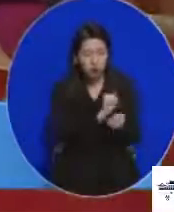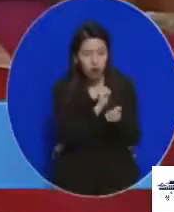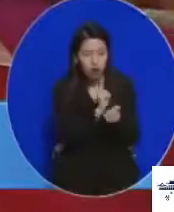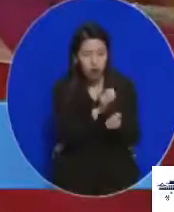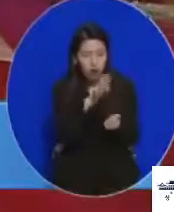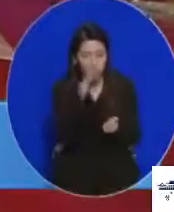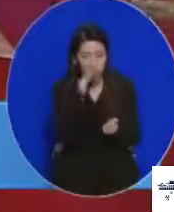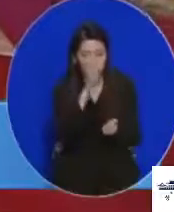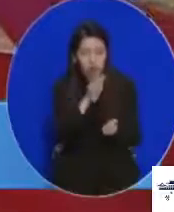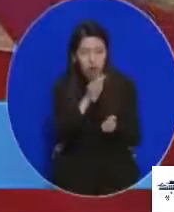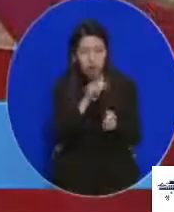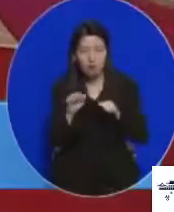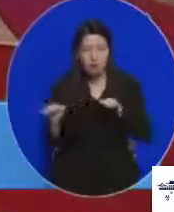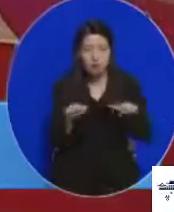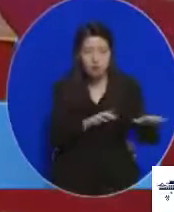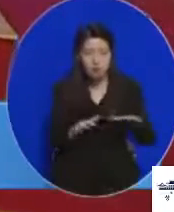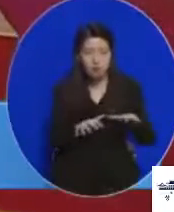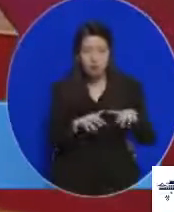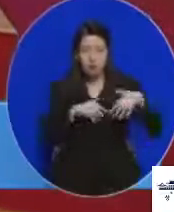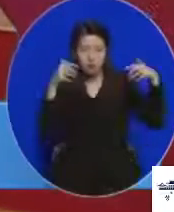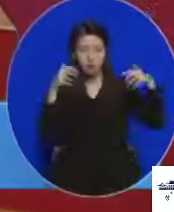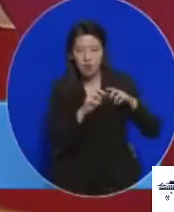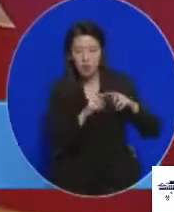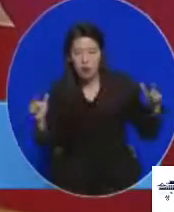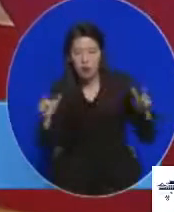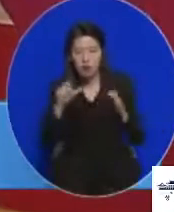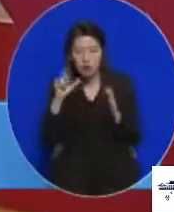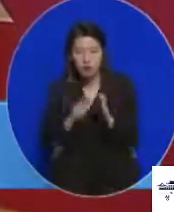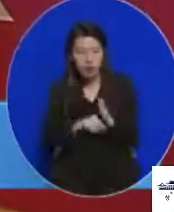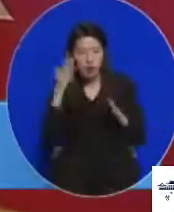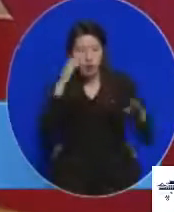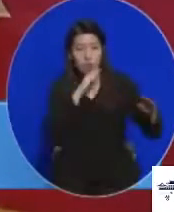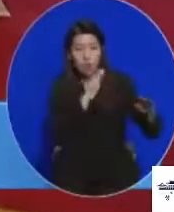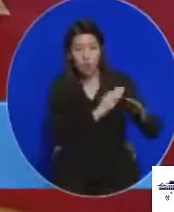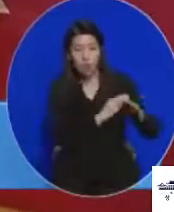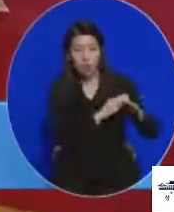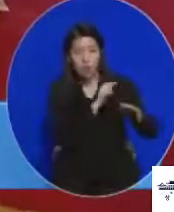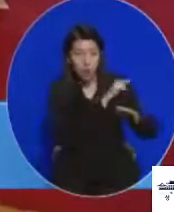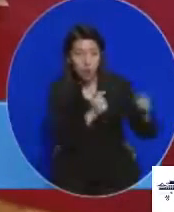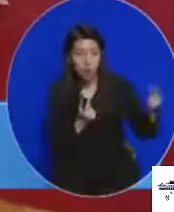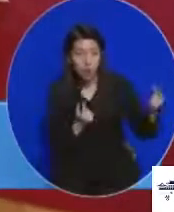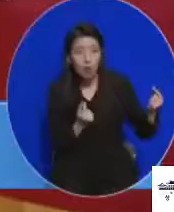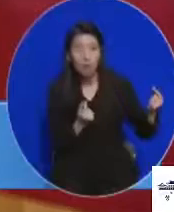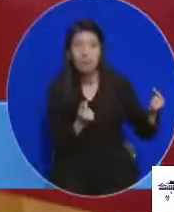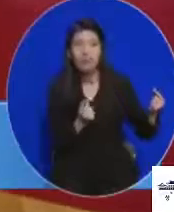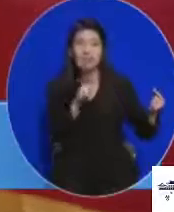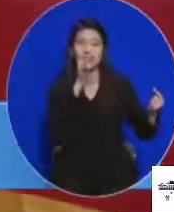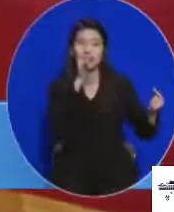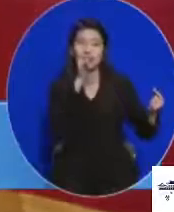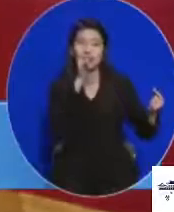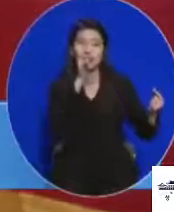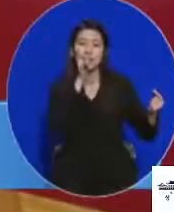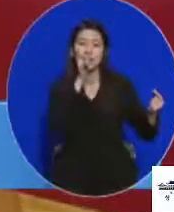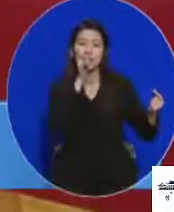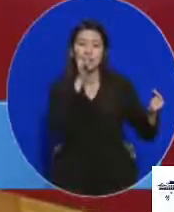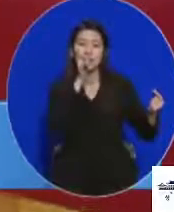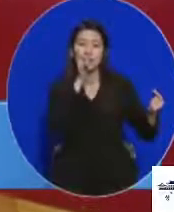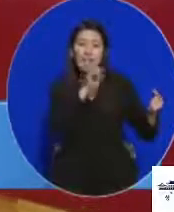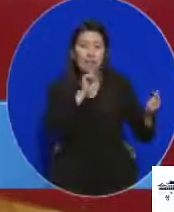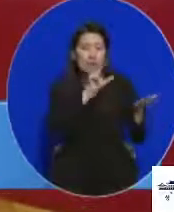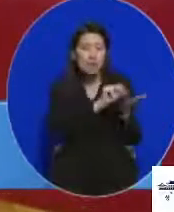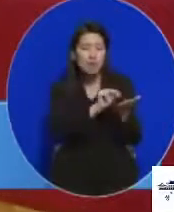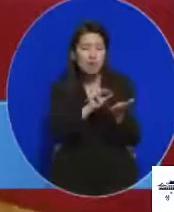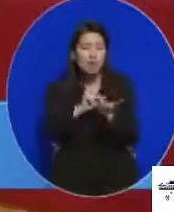김미리 연결된 이성을 자각하고 있습니다 우리는 많은 문제에서 함 배를